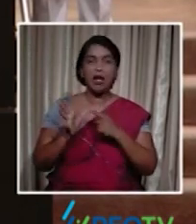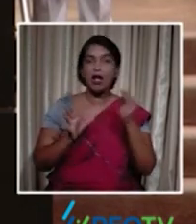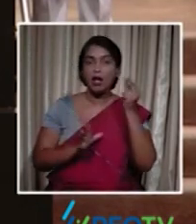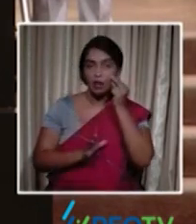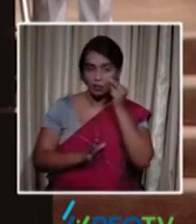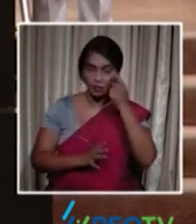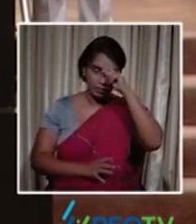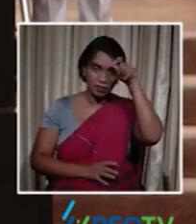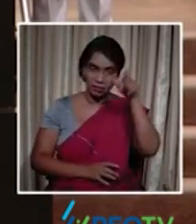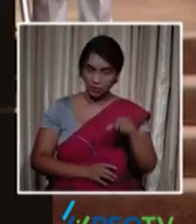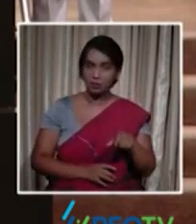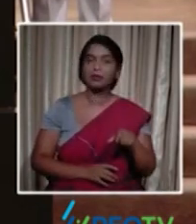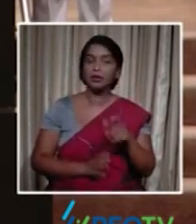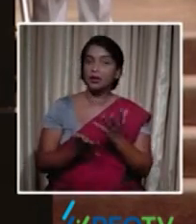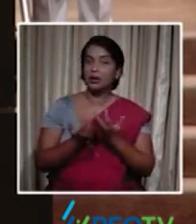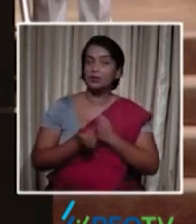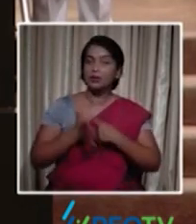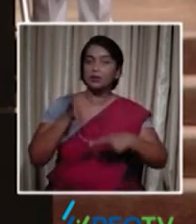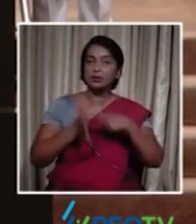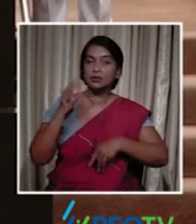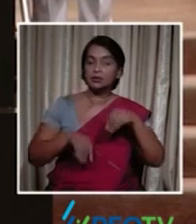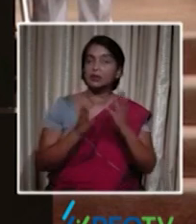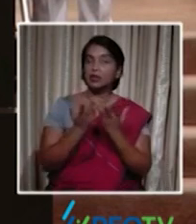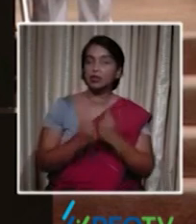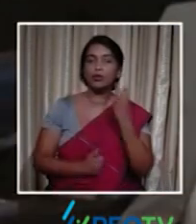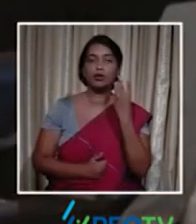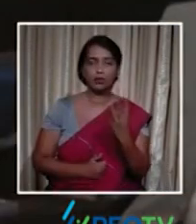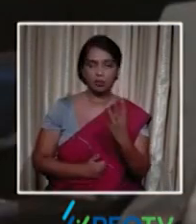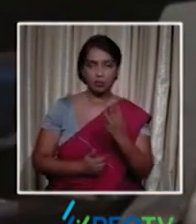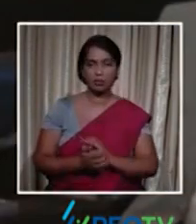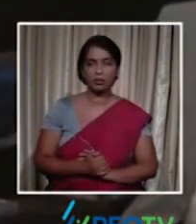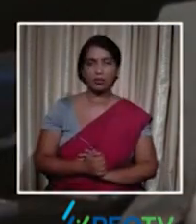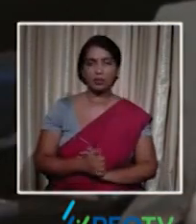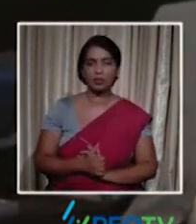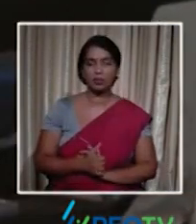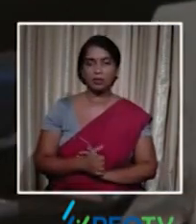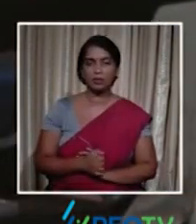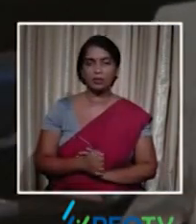දිසානායක මැතිතුමා ලැබී ඇති ඡන්ද සංඛ්‍යාව 3යි.